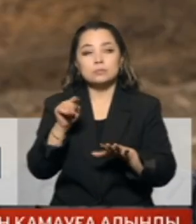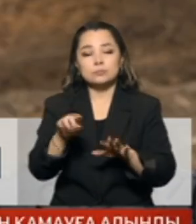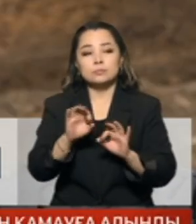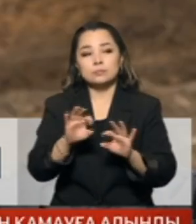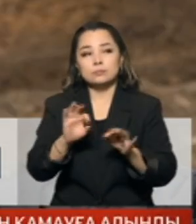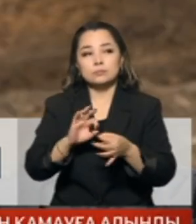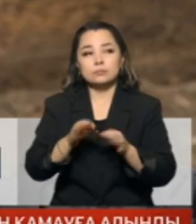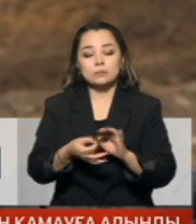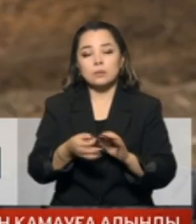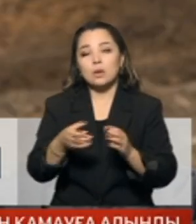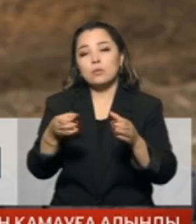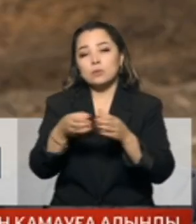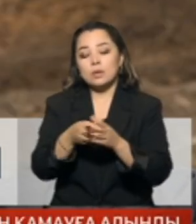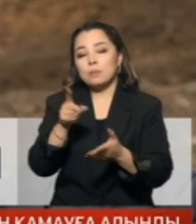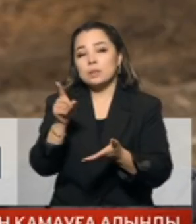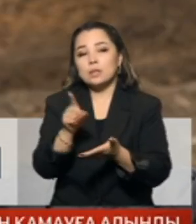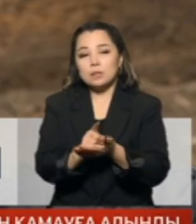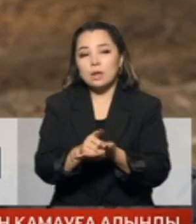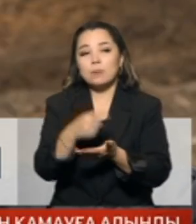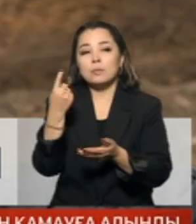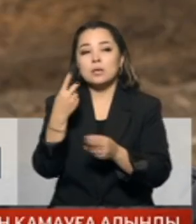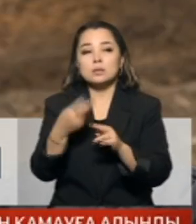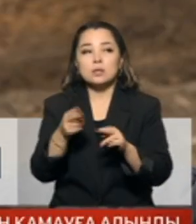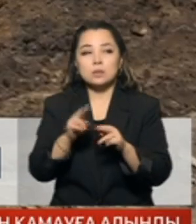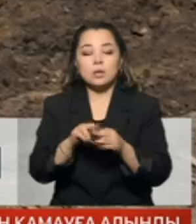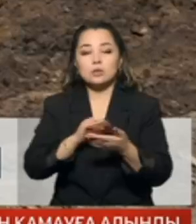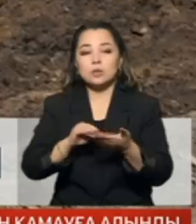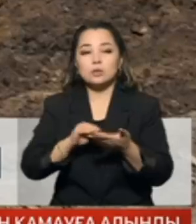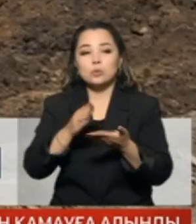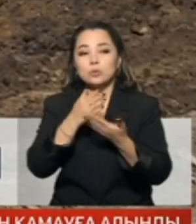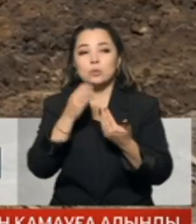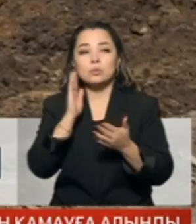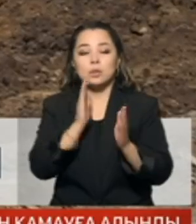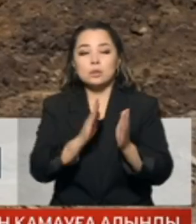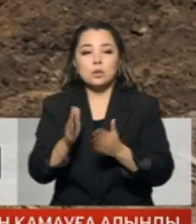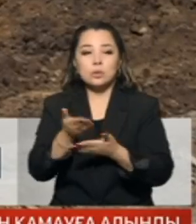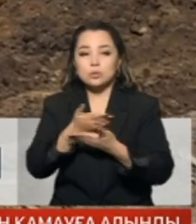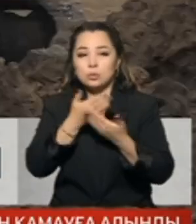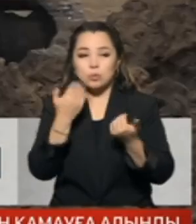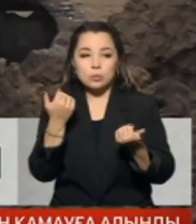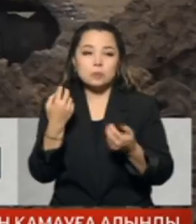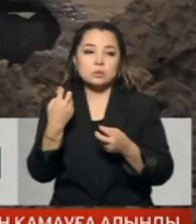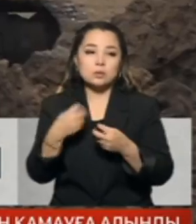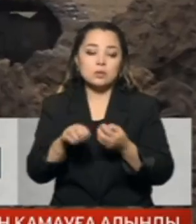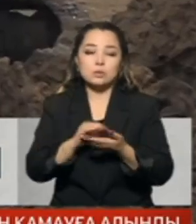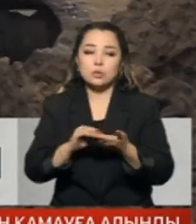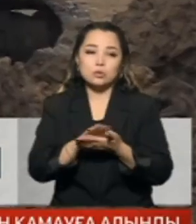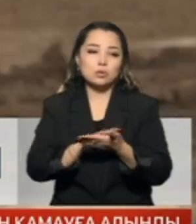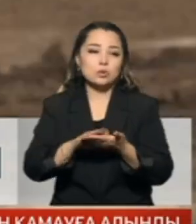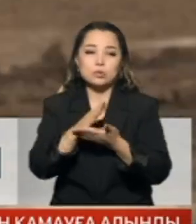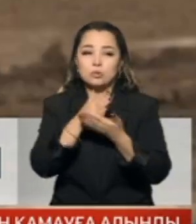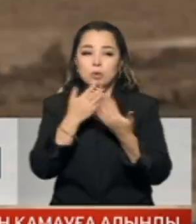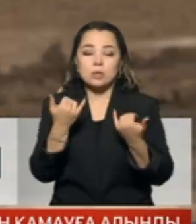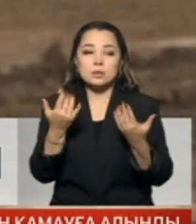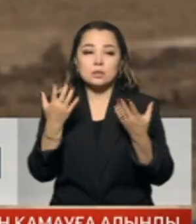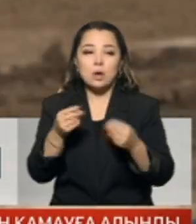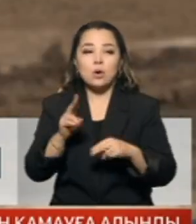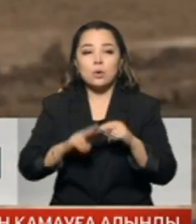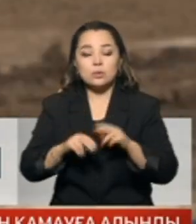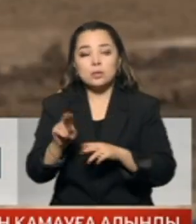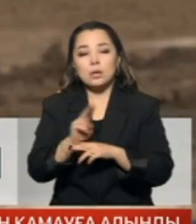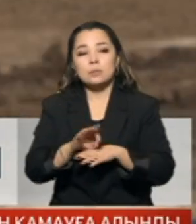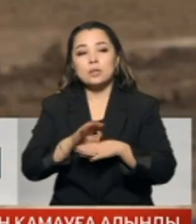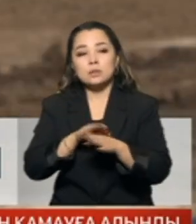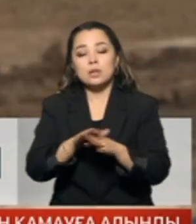айтайын, функционалдық міндетімізде біріншіден жазылмаған, суды реттеу жазылмаған, иә, жарғысында да ештеңе жазылмаған ол жерде. Қазіргі таңда құрылыс